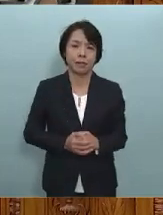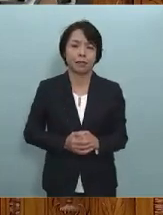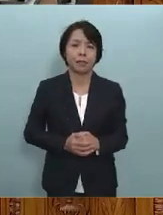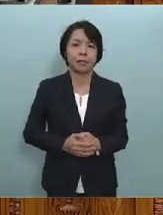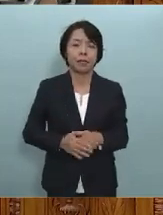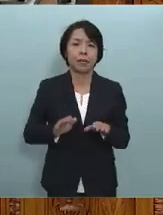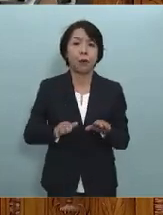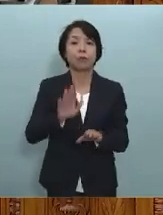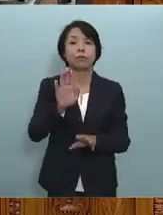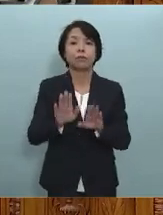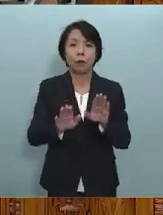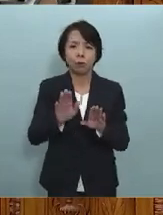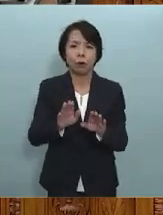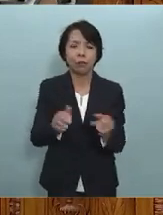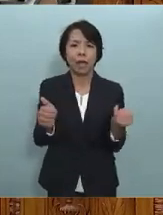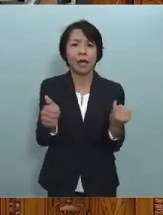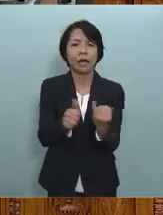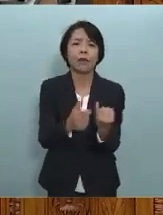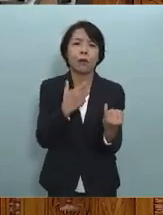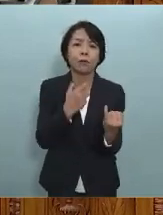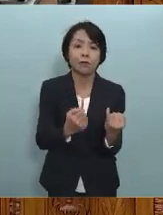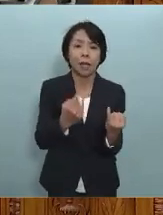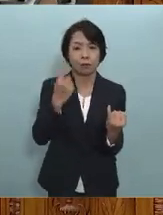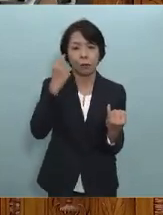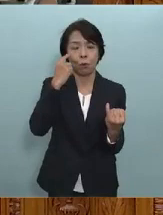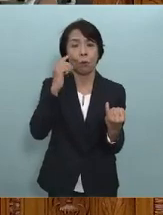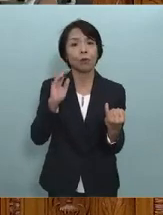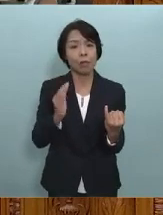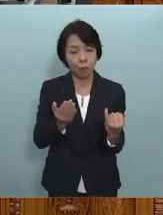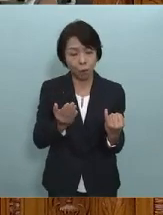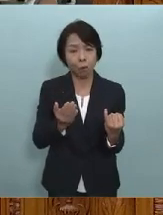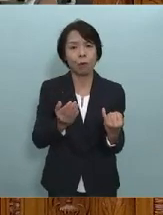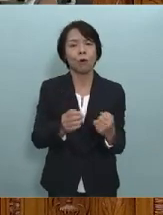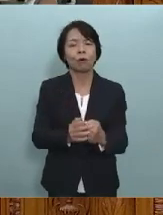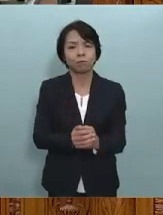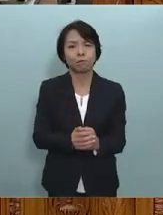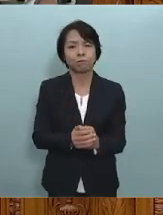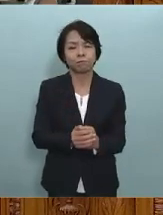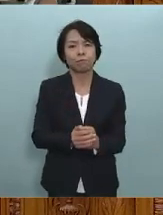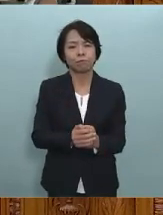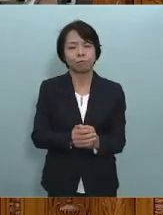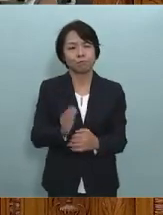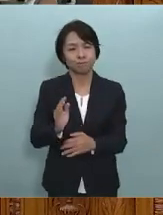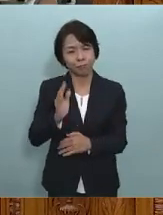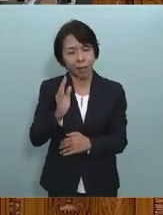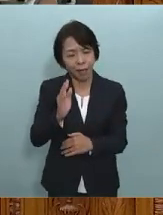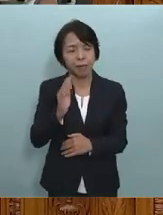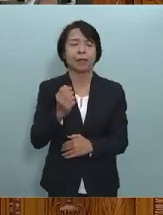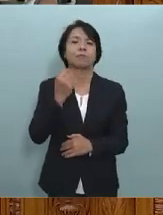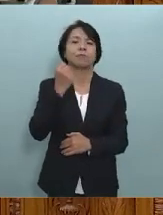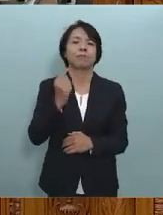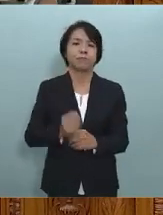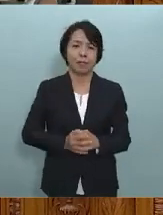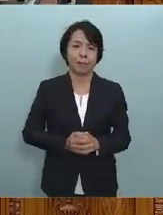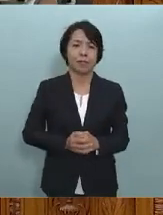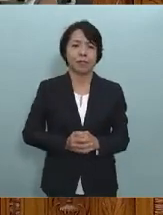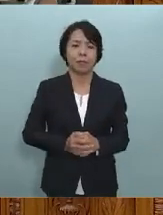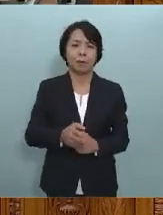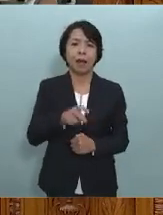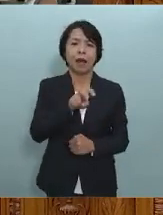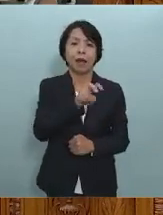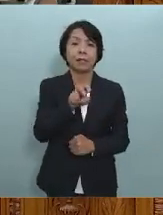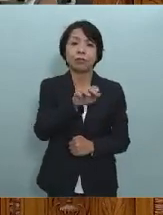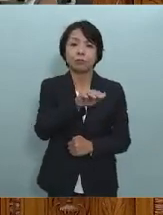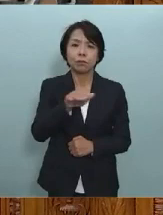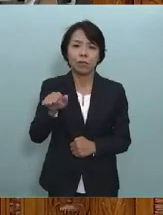状況で結婚願望があったとしても叶えることができるでしょうか20歳大で